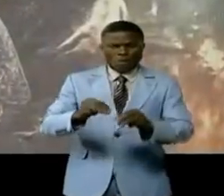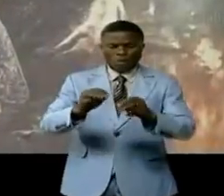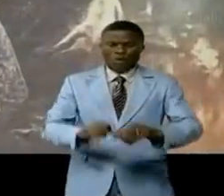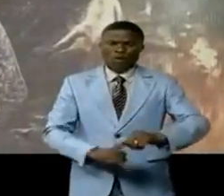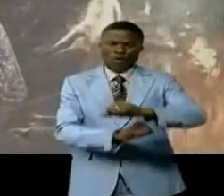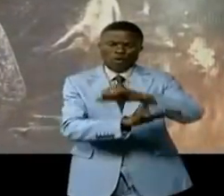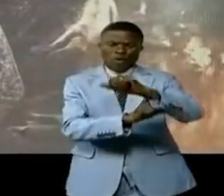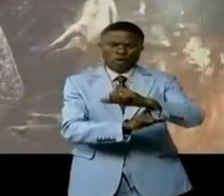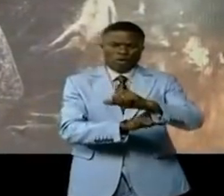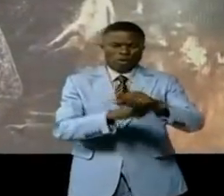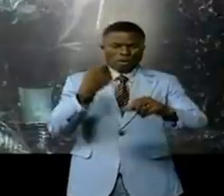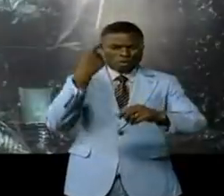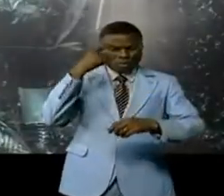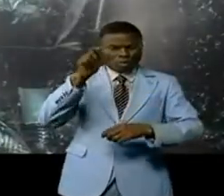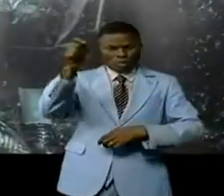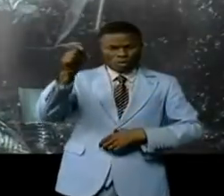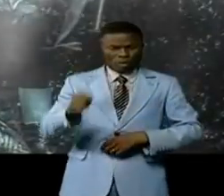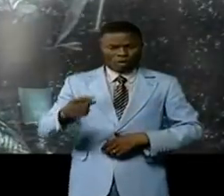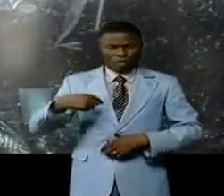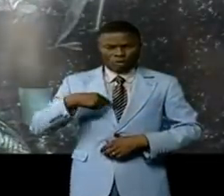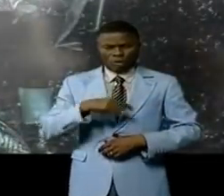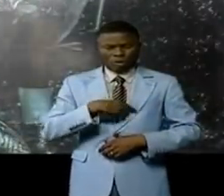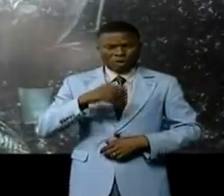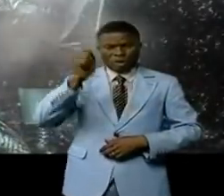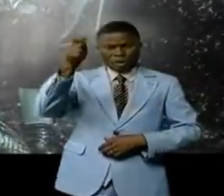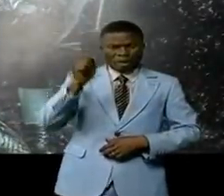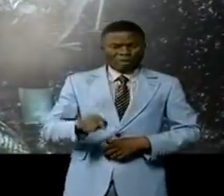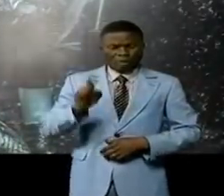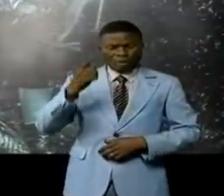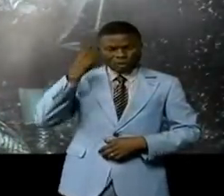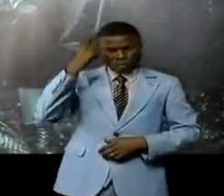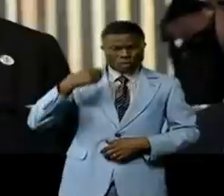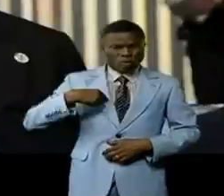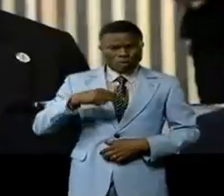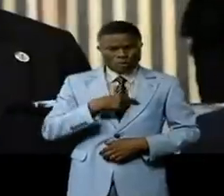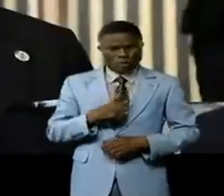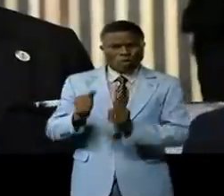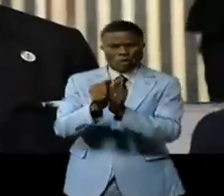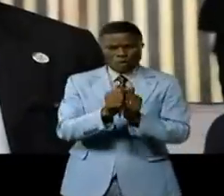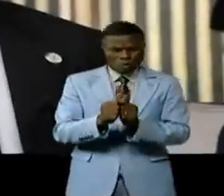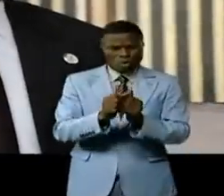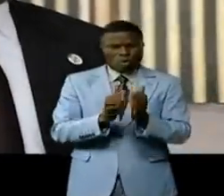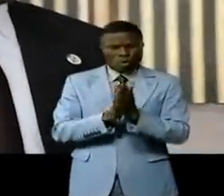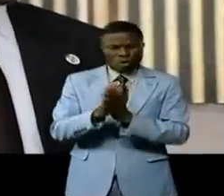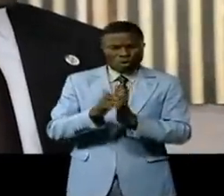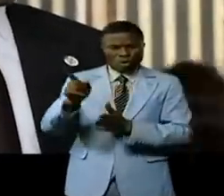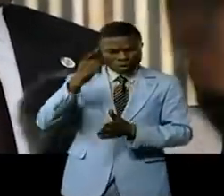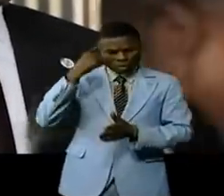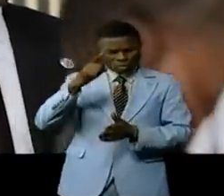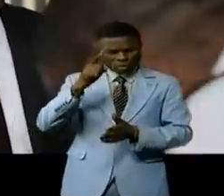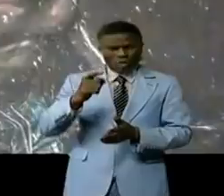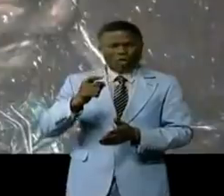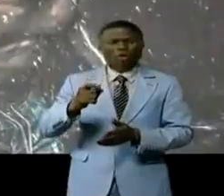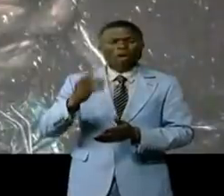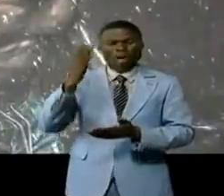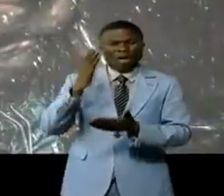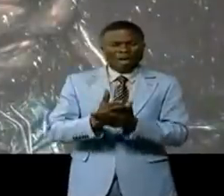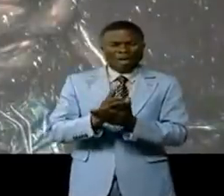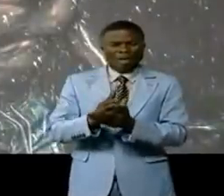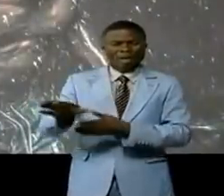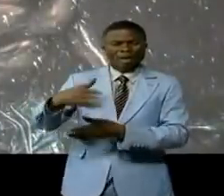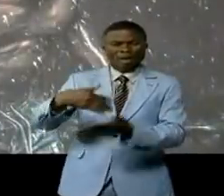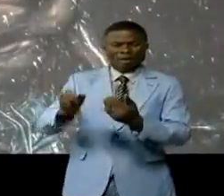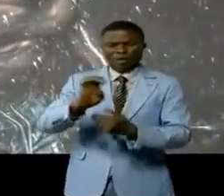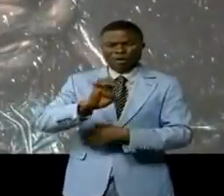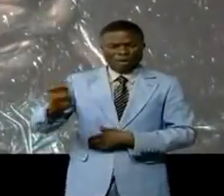soutien au FRDC. Les militaires doivent comprendre que nous sommes avec eux, que nous comptons sur eux pour la résolution de la crise à l'est du